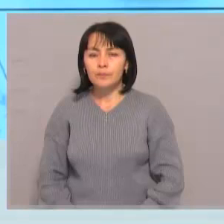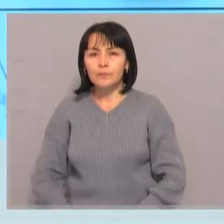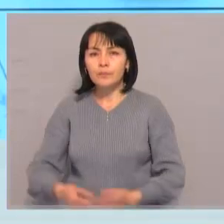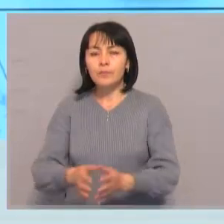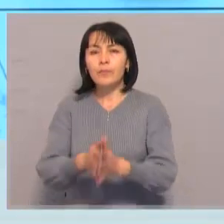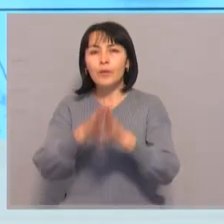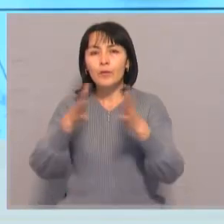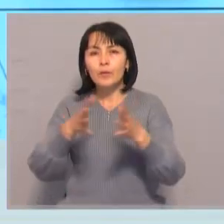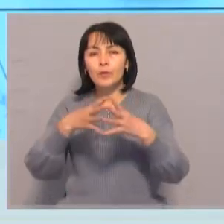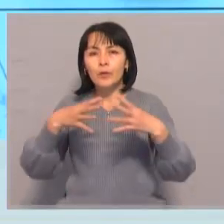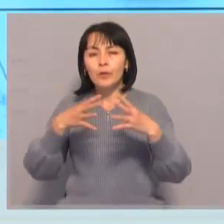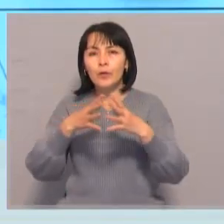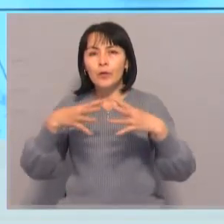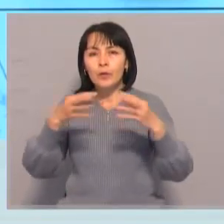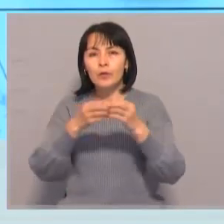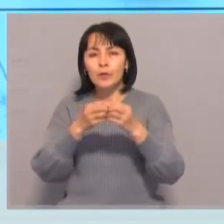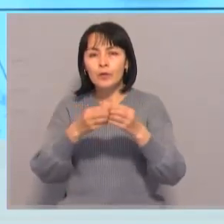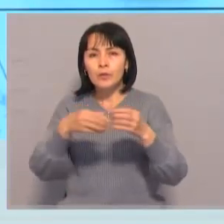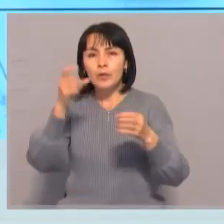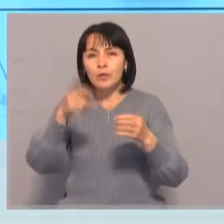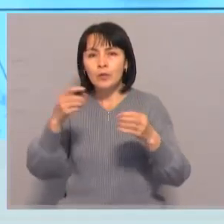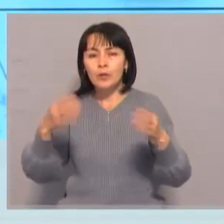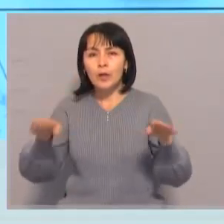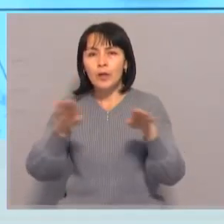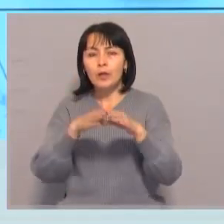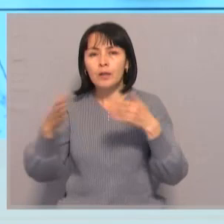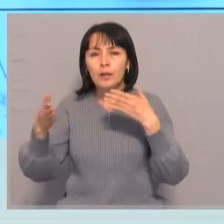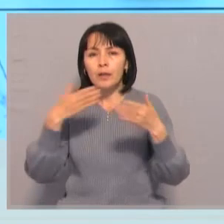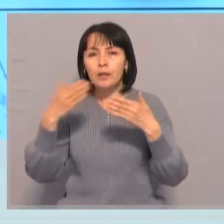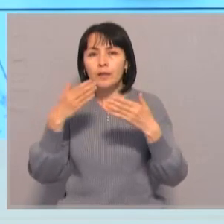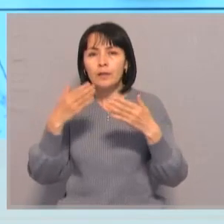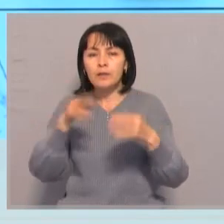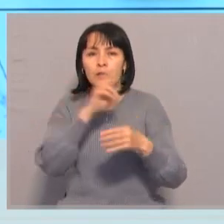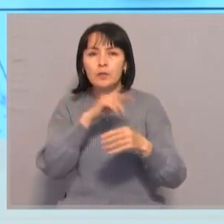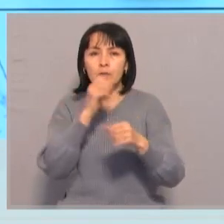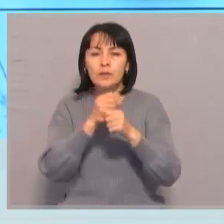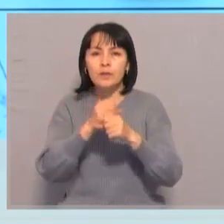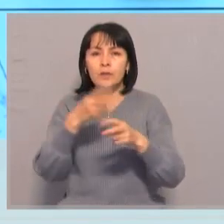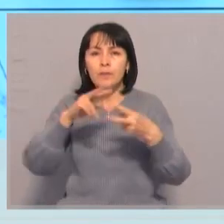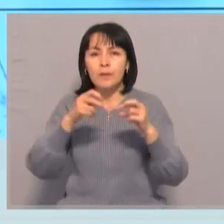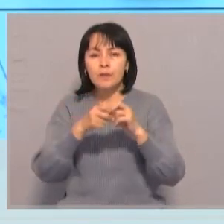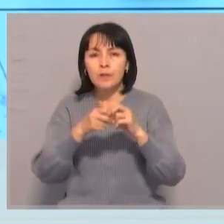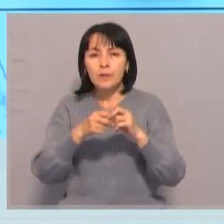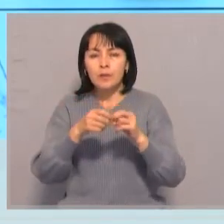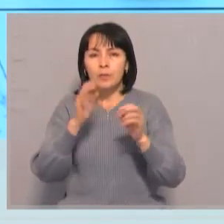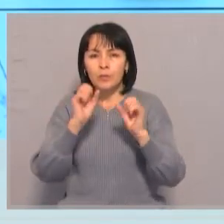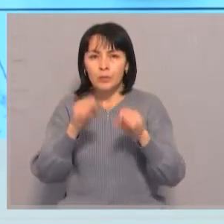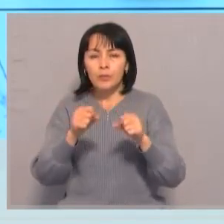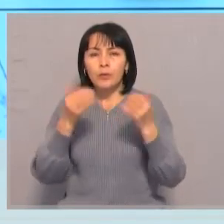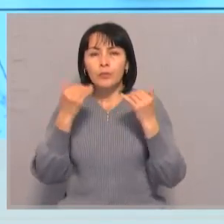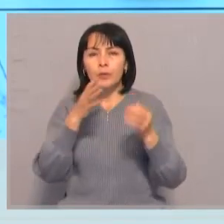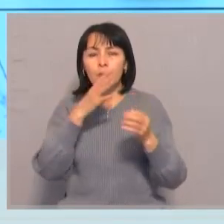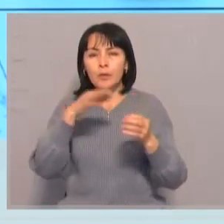Үлкен ұжымдарда конфликтология, тұлғаралық қатынастар, кәсіби деформация, дағдарыс сияқты мәселелер туындауы ықтимал. Мұндай